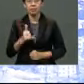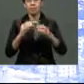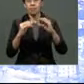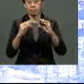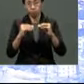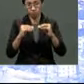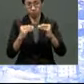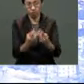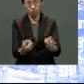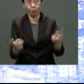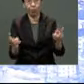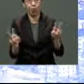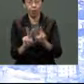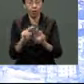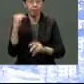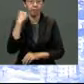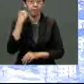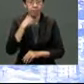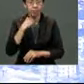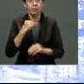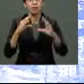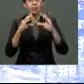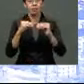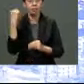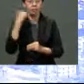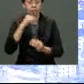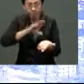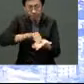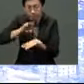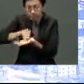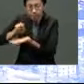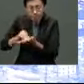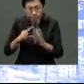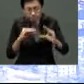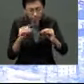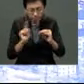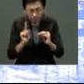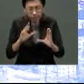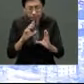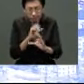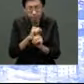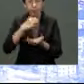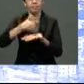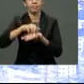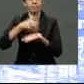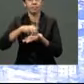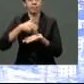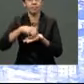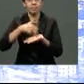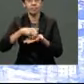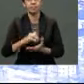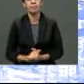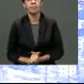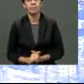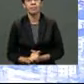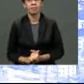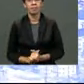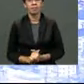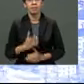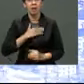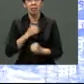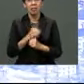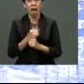ะครับในทุกวันเพื่อที่จะเก็บรายละเอียดของการประชุมซึ่งตอนนี้แทนที่จะงานจะ